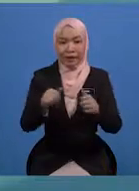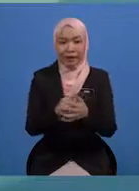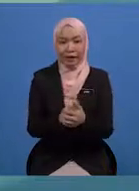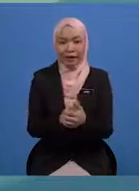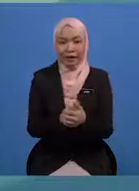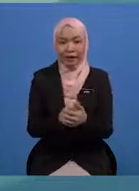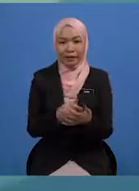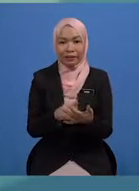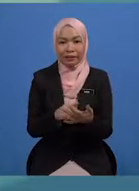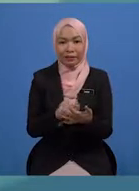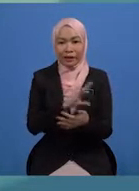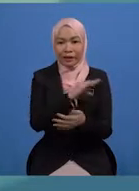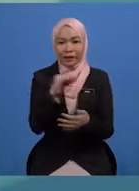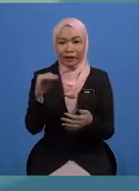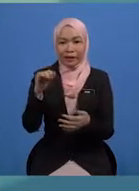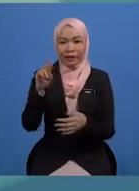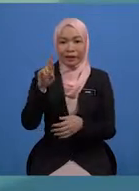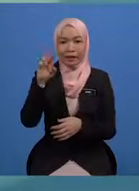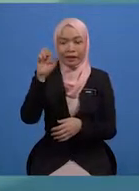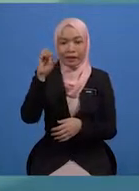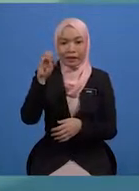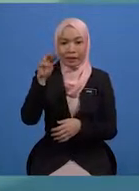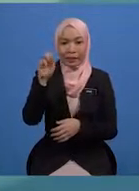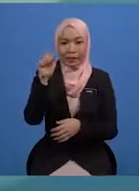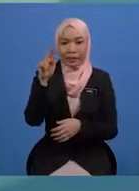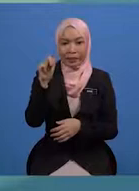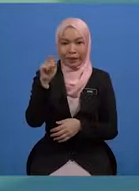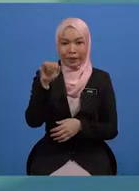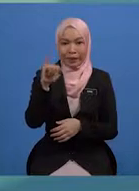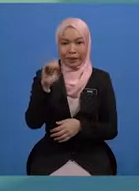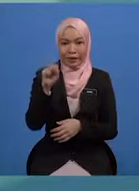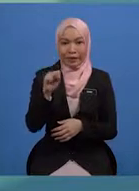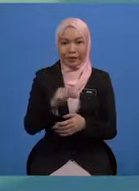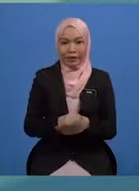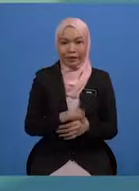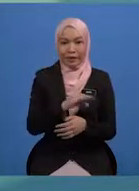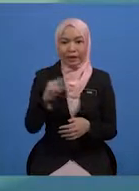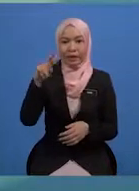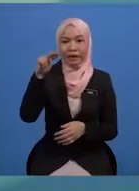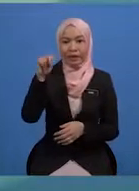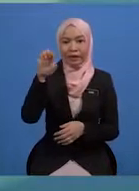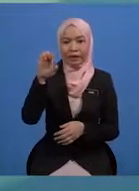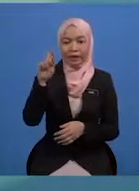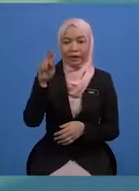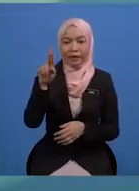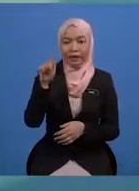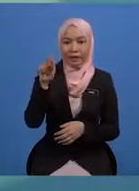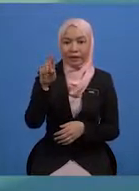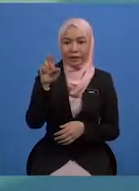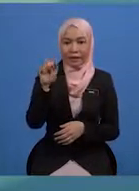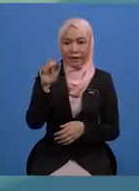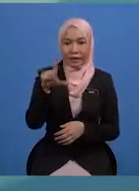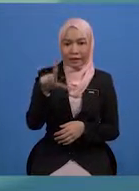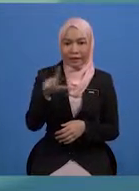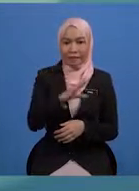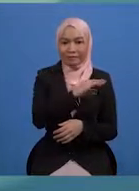kelima, aliran Romanticism, keenam, aliran Naturalism, ketujuh,